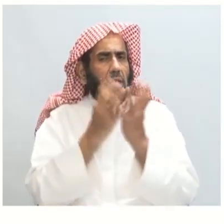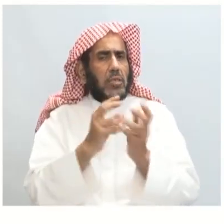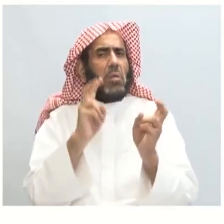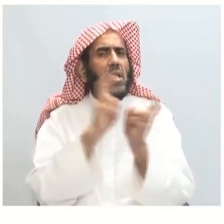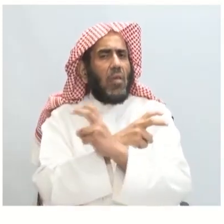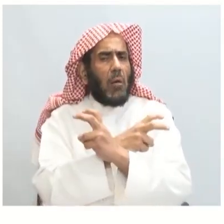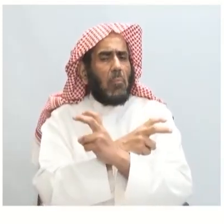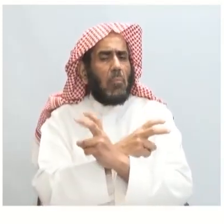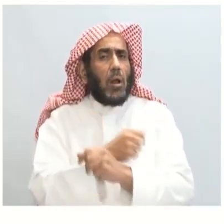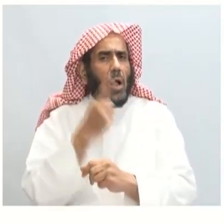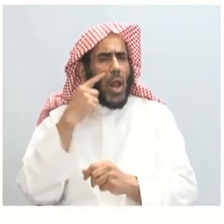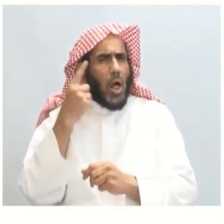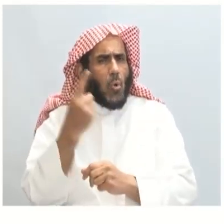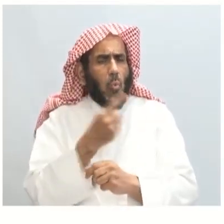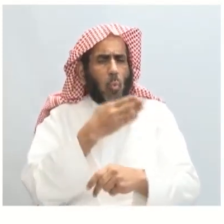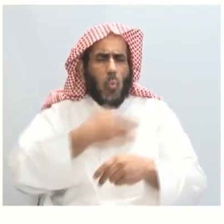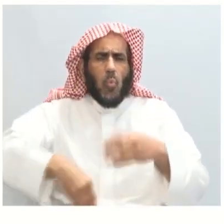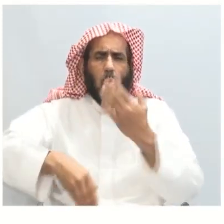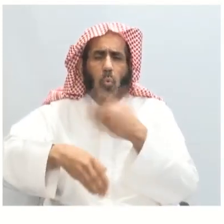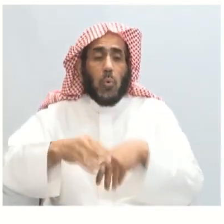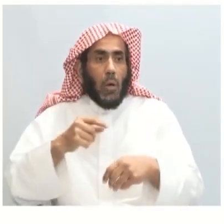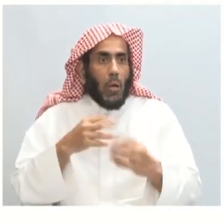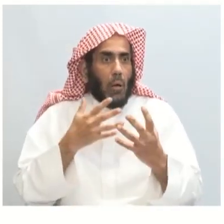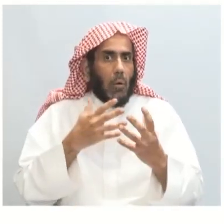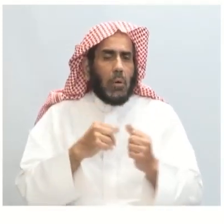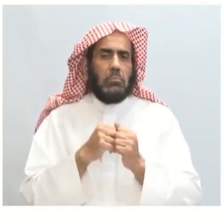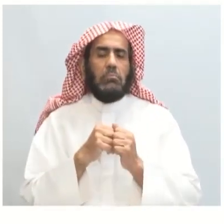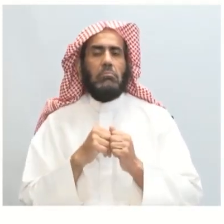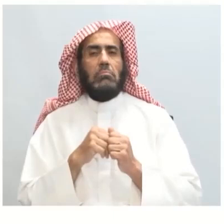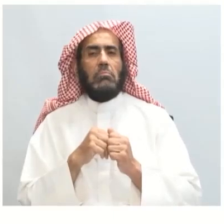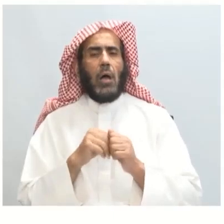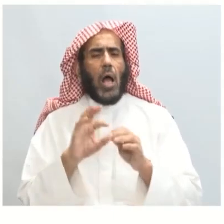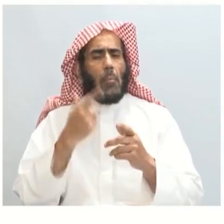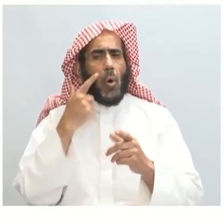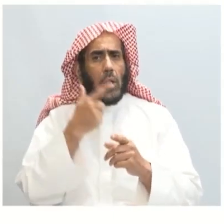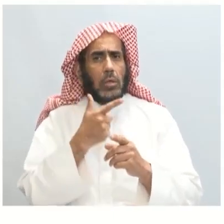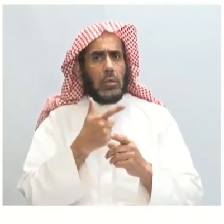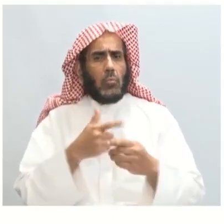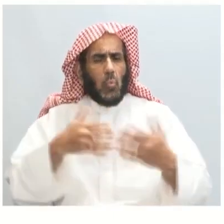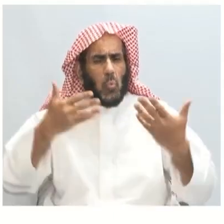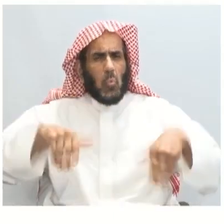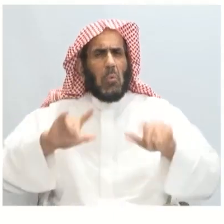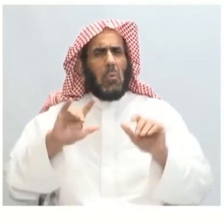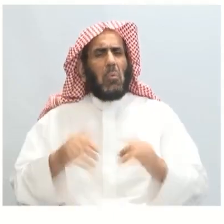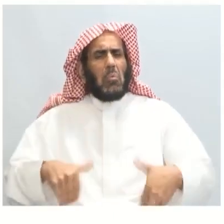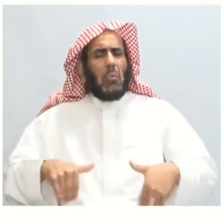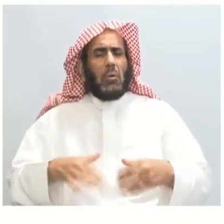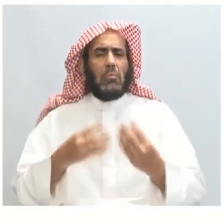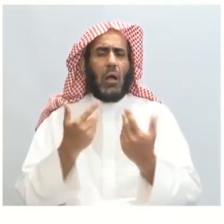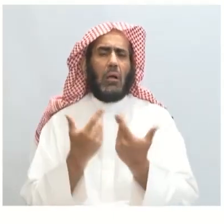العظام لعل الكسور تثير الهمم اما قد رايت قعيدا